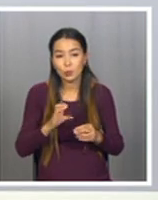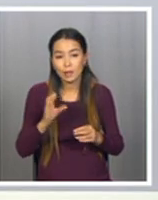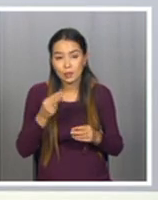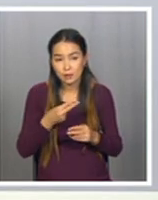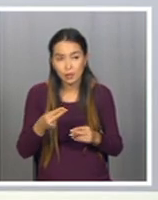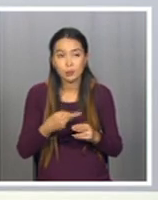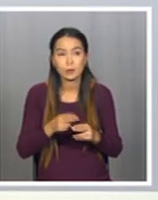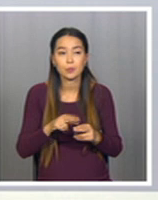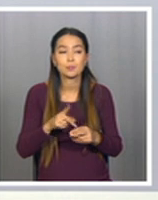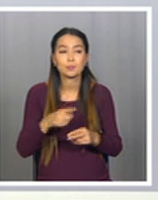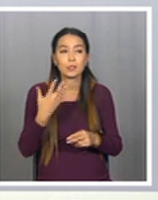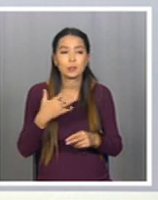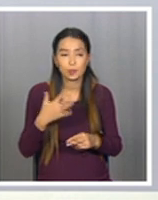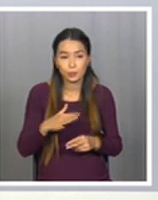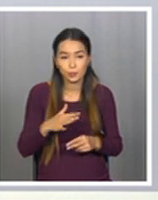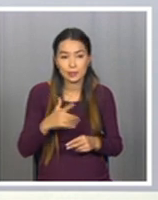50 герц.